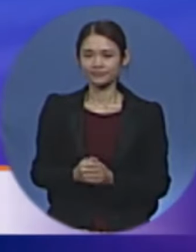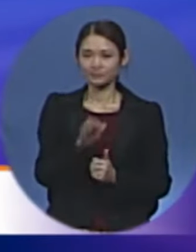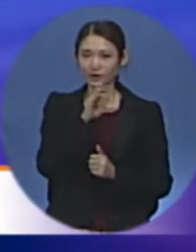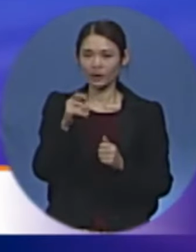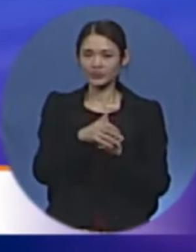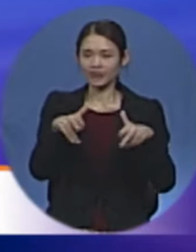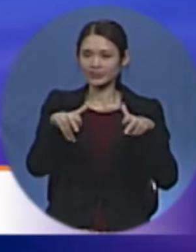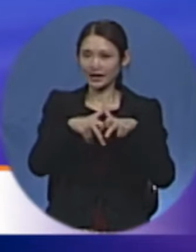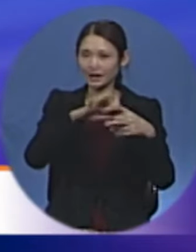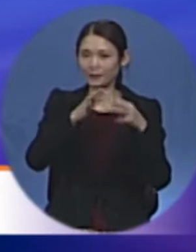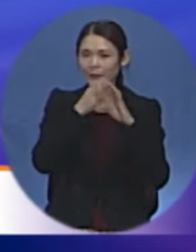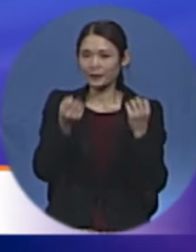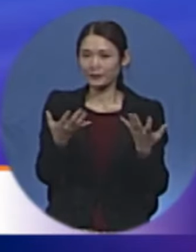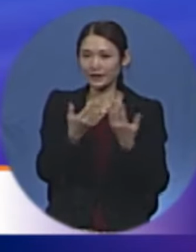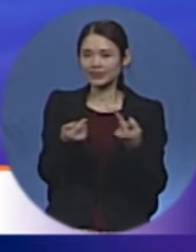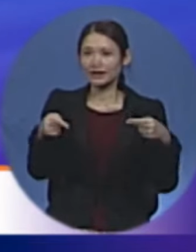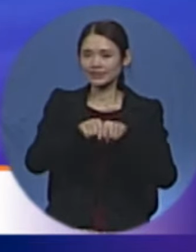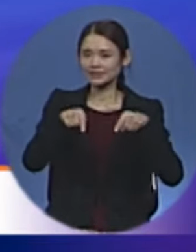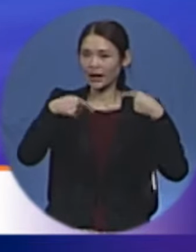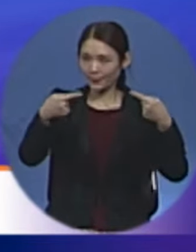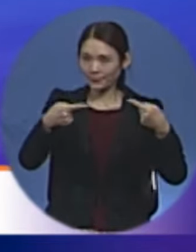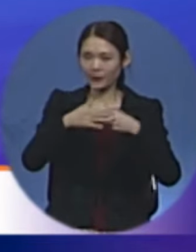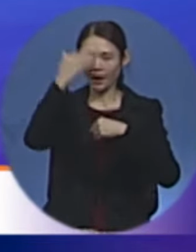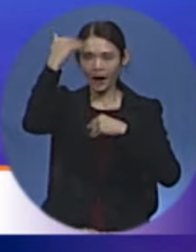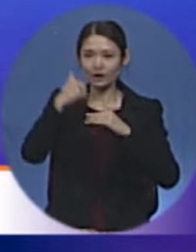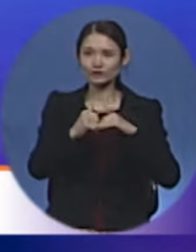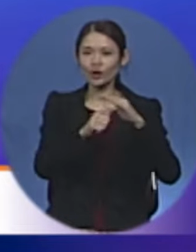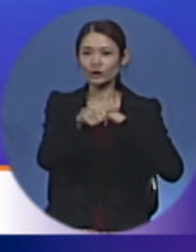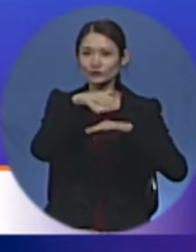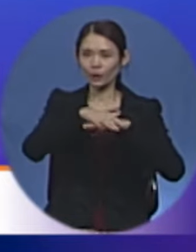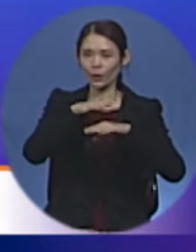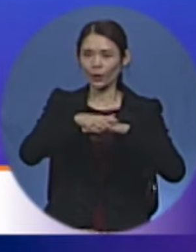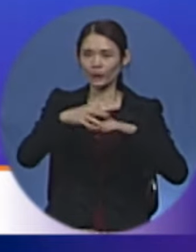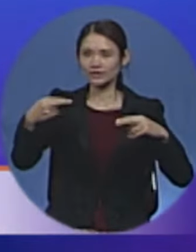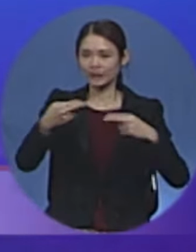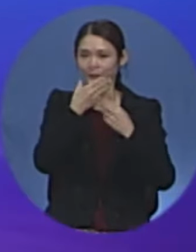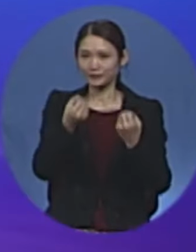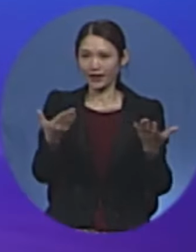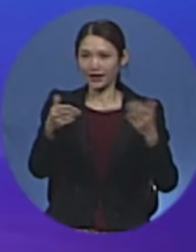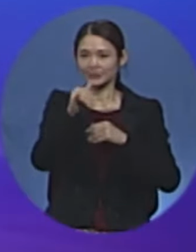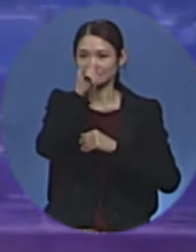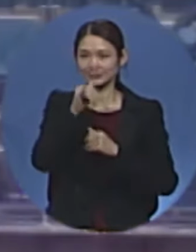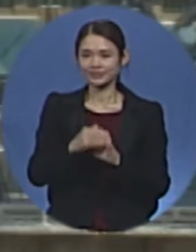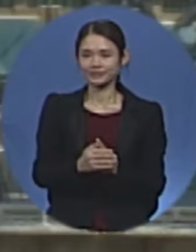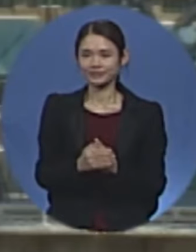평창 패럴림픽에 참가하는 우리나라 선수들의 입촌식이 지난 6일 열렸습니다.